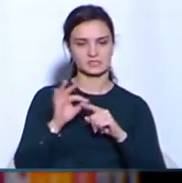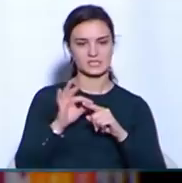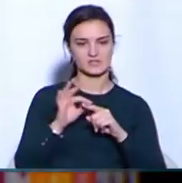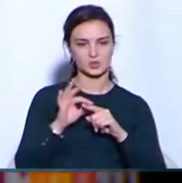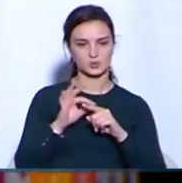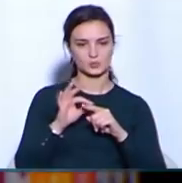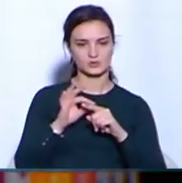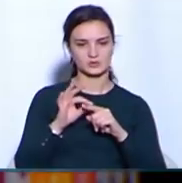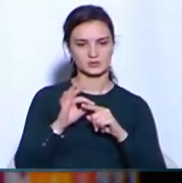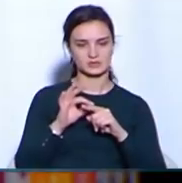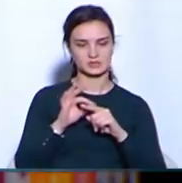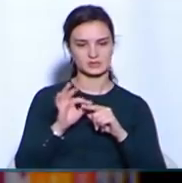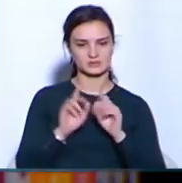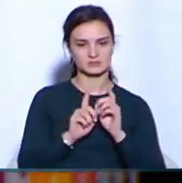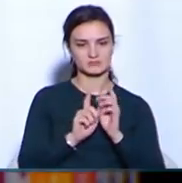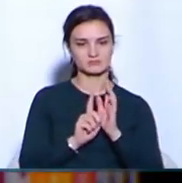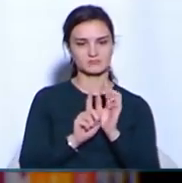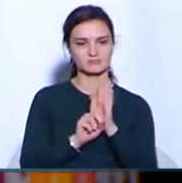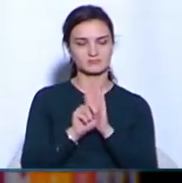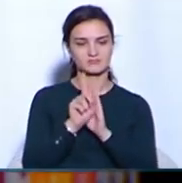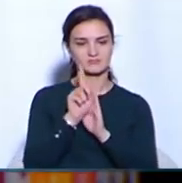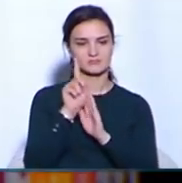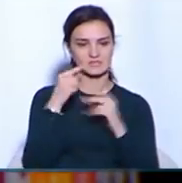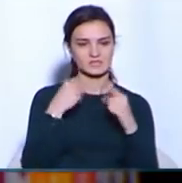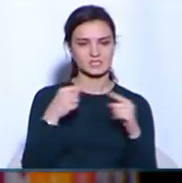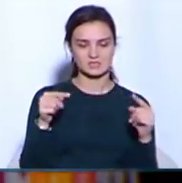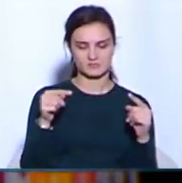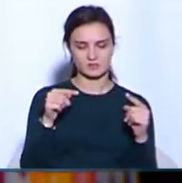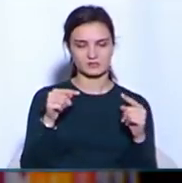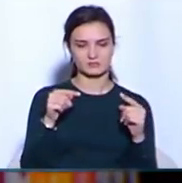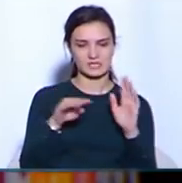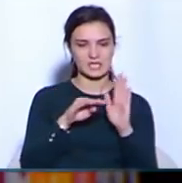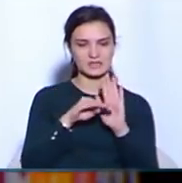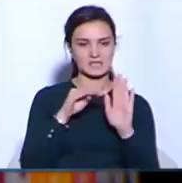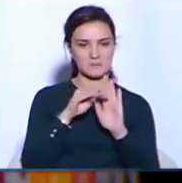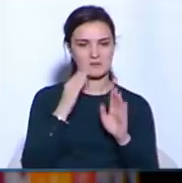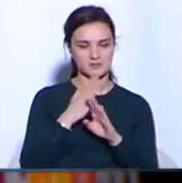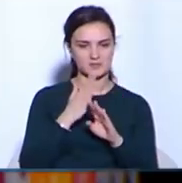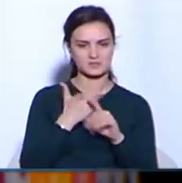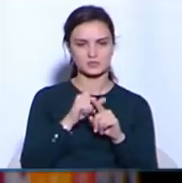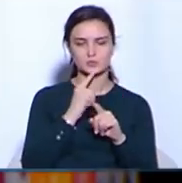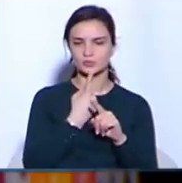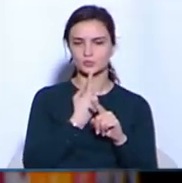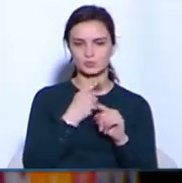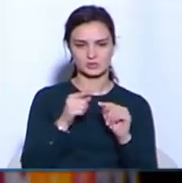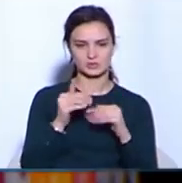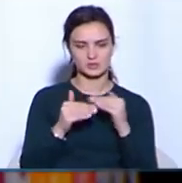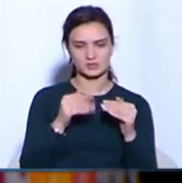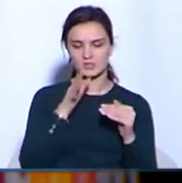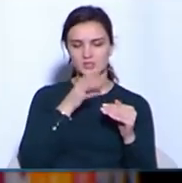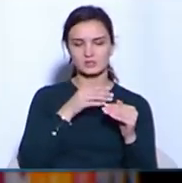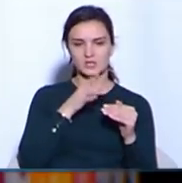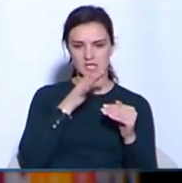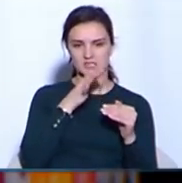ნერვული სისტემის მომწიფება სხვადასხვა სტადიებს და ეტაპებს გადის და ძალიან რთული გზაა. ეს სხვადასხვა